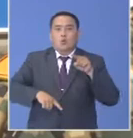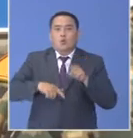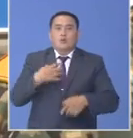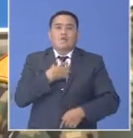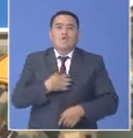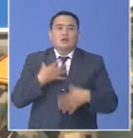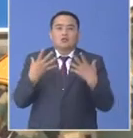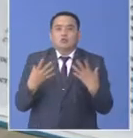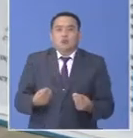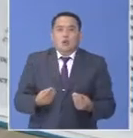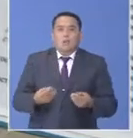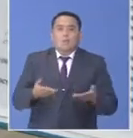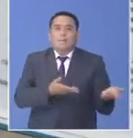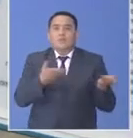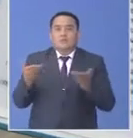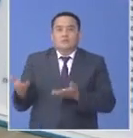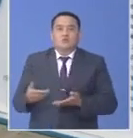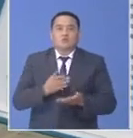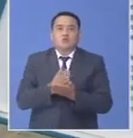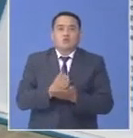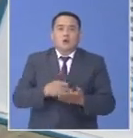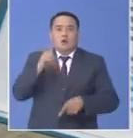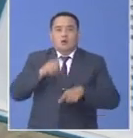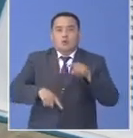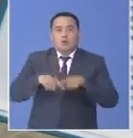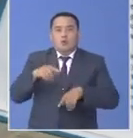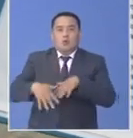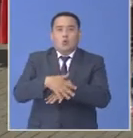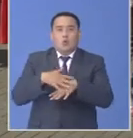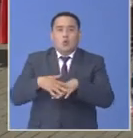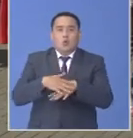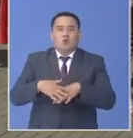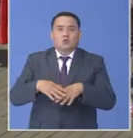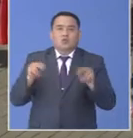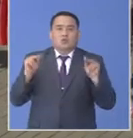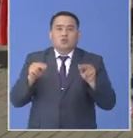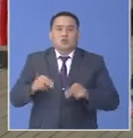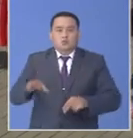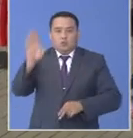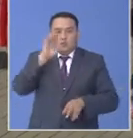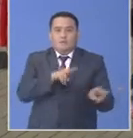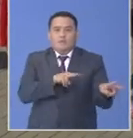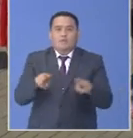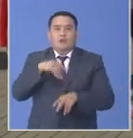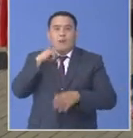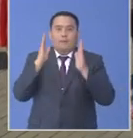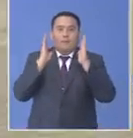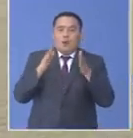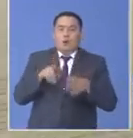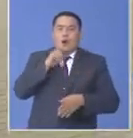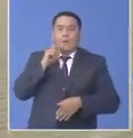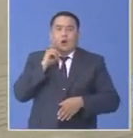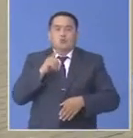важным днем в их жизни и призвали их преданно служить отчизне и народу, быть честными, мужественными и бдительными. С этого момента